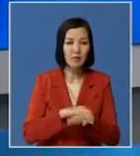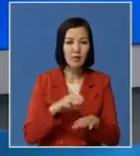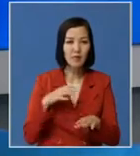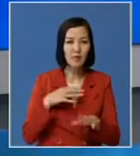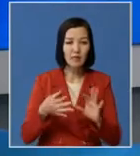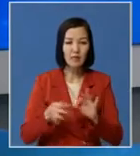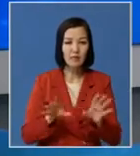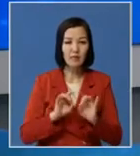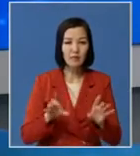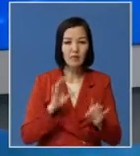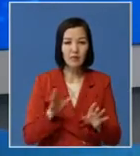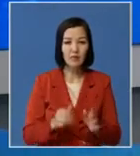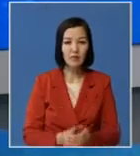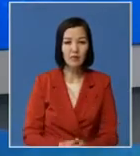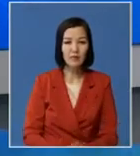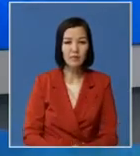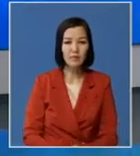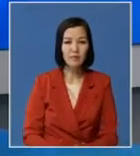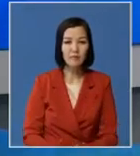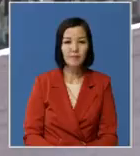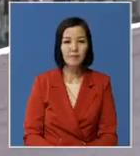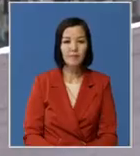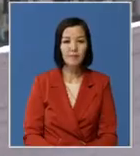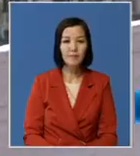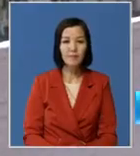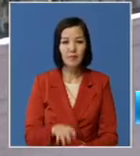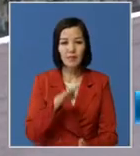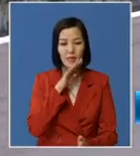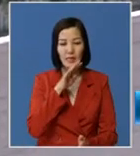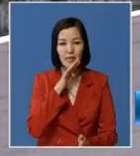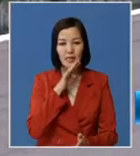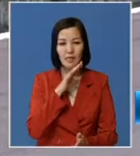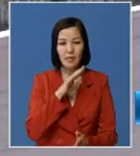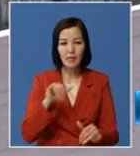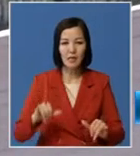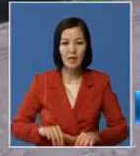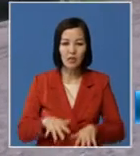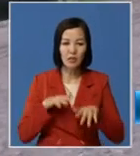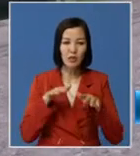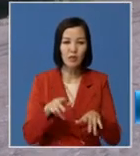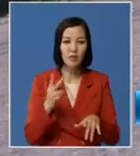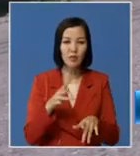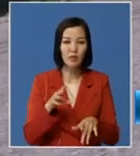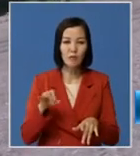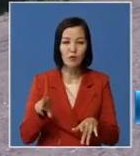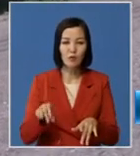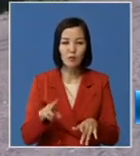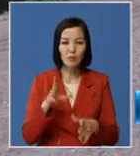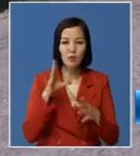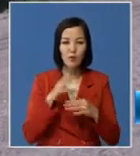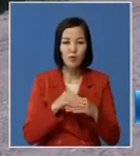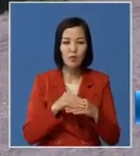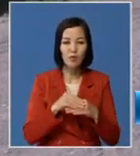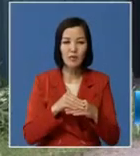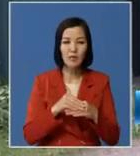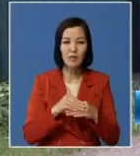әшкерленді. Тақырыпты тілші толықтырсын. Текеледегі қарақшылық шабуыл маусымның екісі күні болған. Кешке көз байлана екі